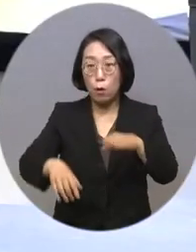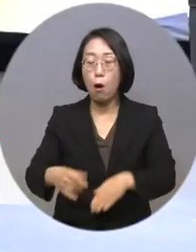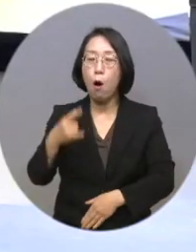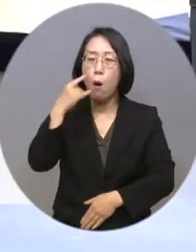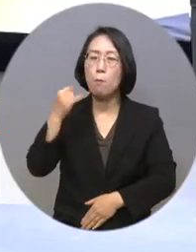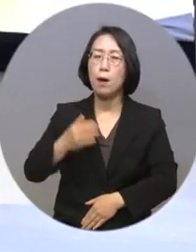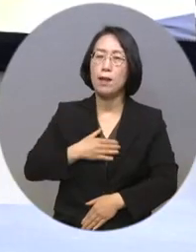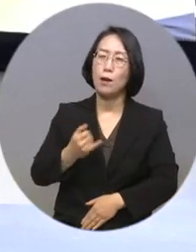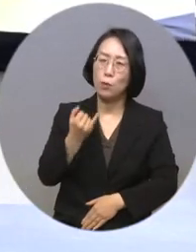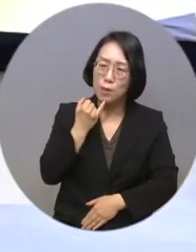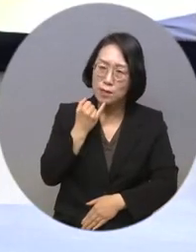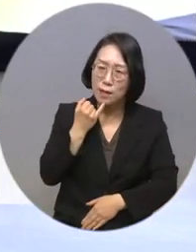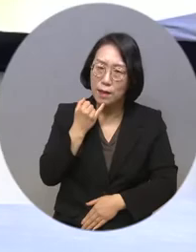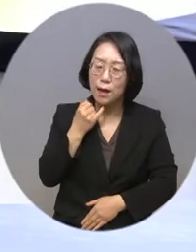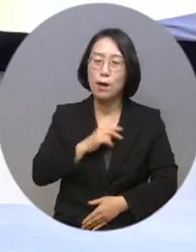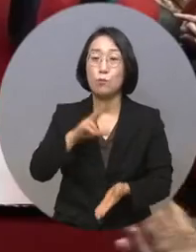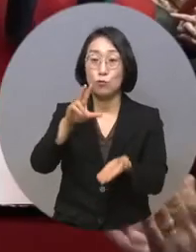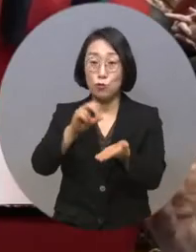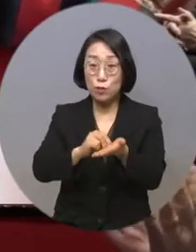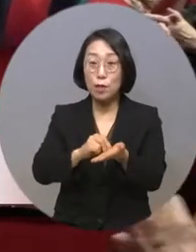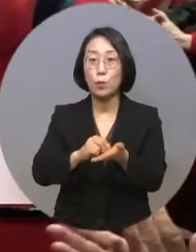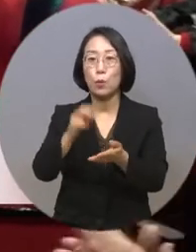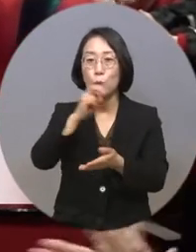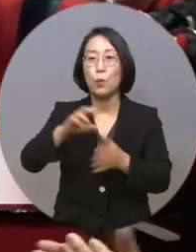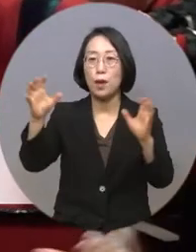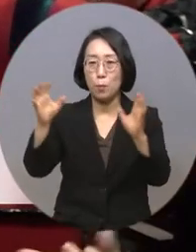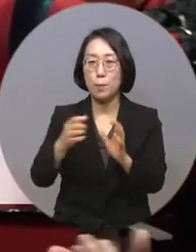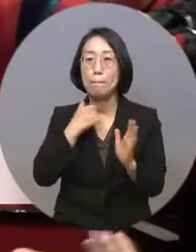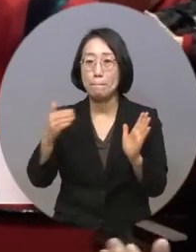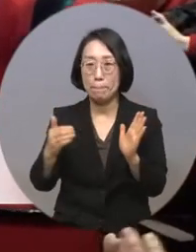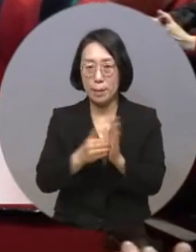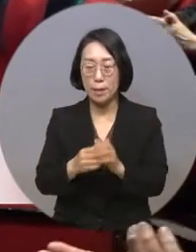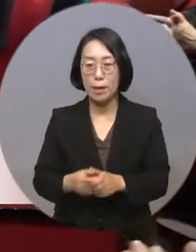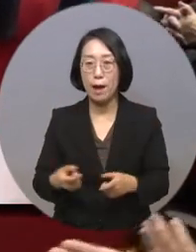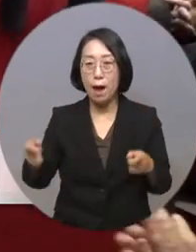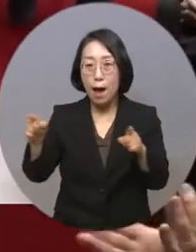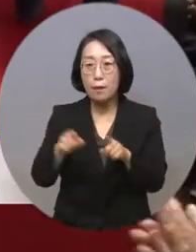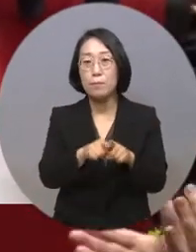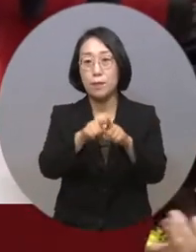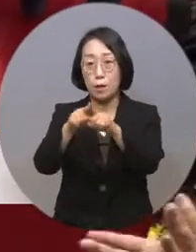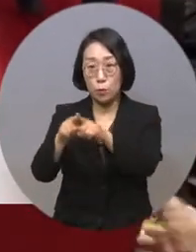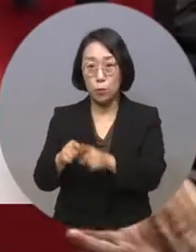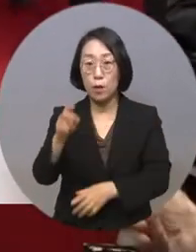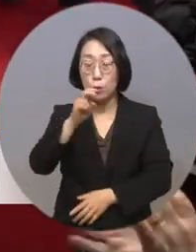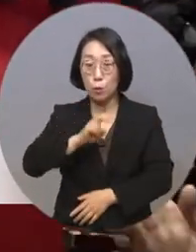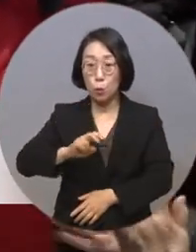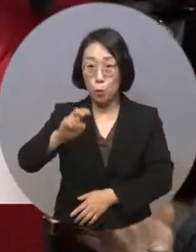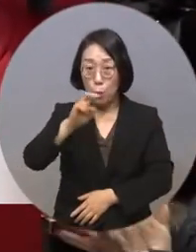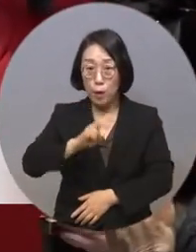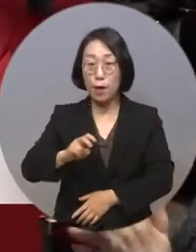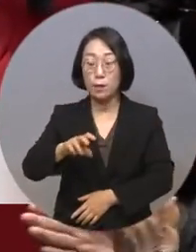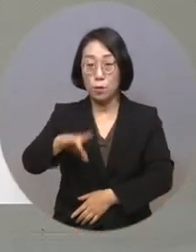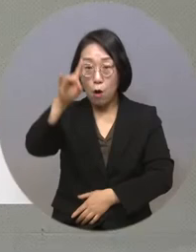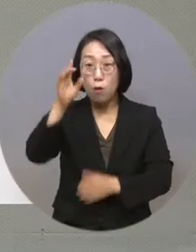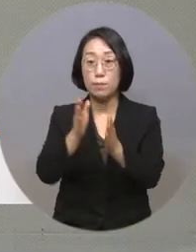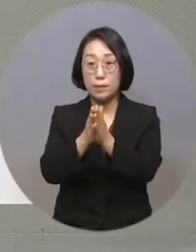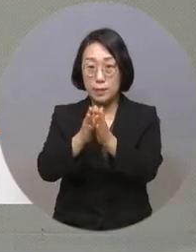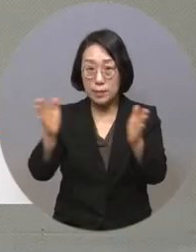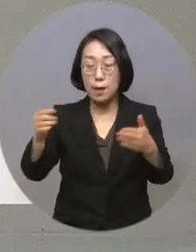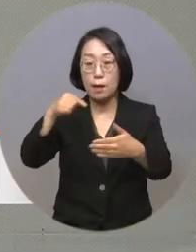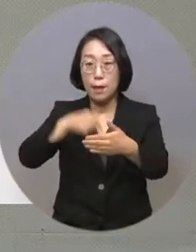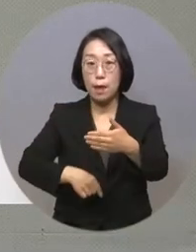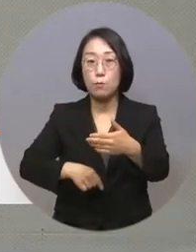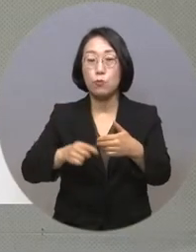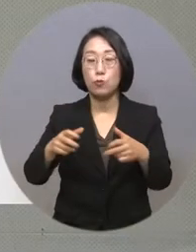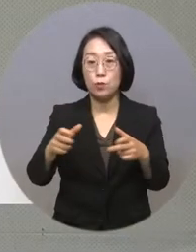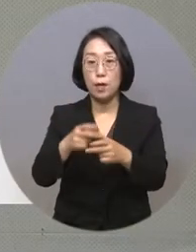괜찮아 콘서트를 개최했습니다. 이날 행사는 아름다운 동행 청춘합창단의 오프닝 공연을 시작으로